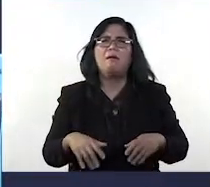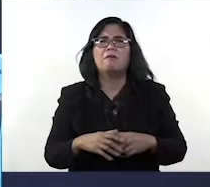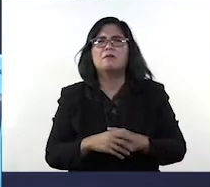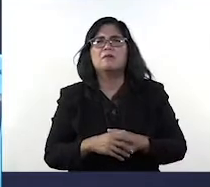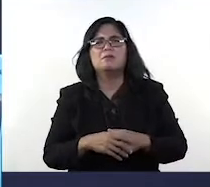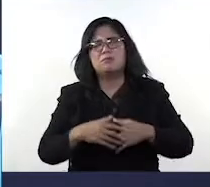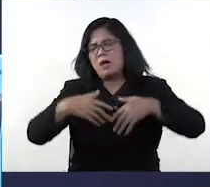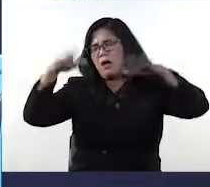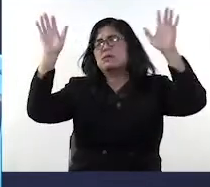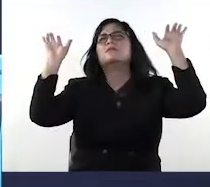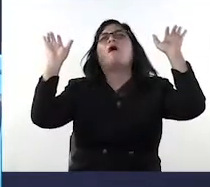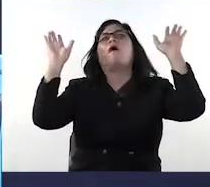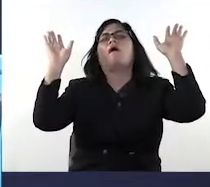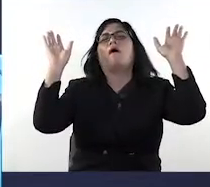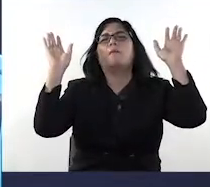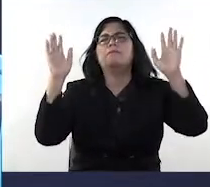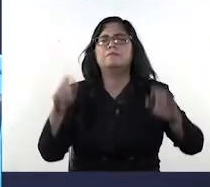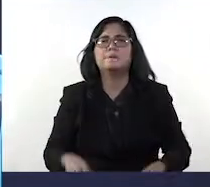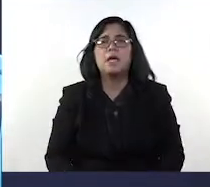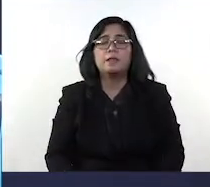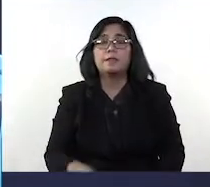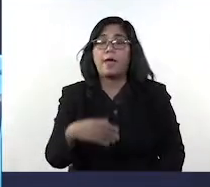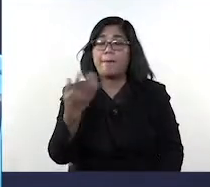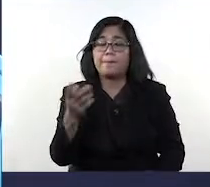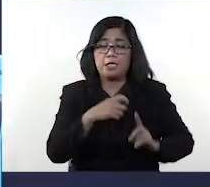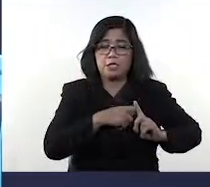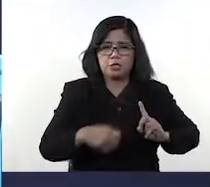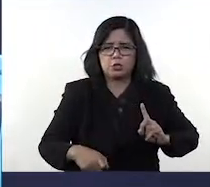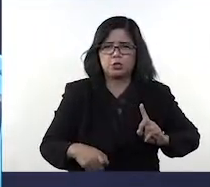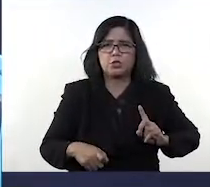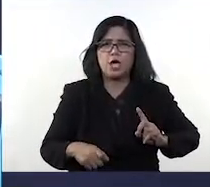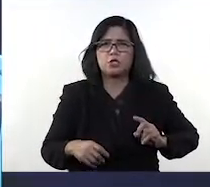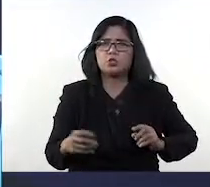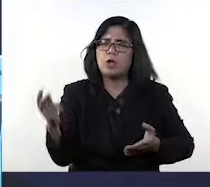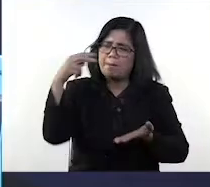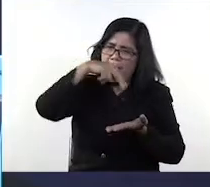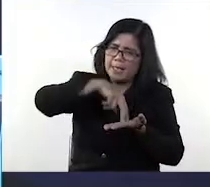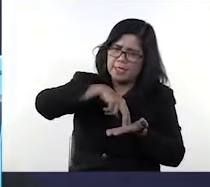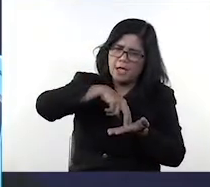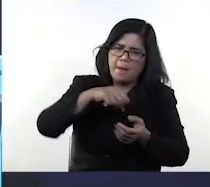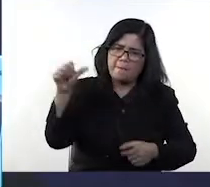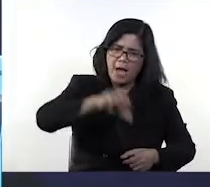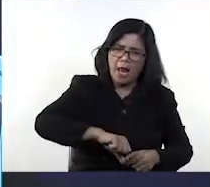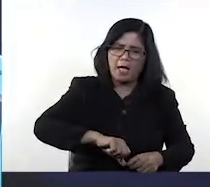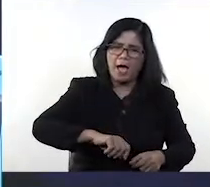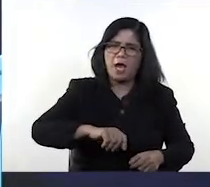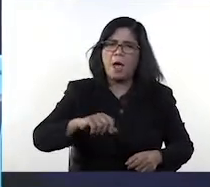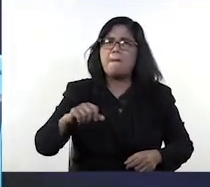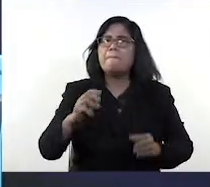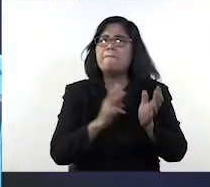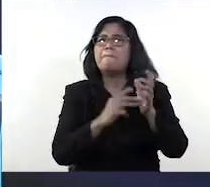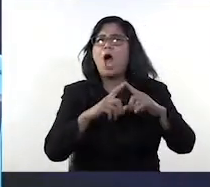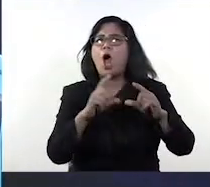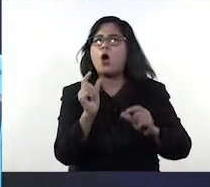maunya kita berbicara udah saya Menyerah saja Hai tapi Kristus Yesus yang sudah bangkit yang sudah mengalahkan maut yang sudah pernah